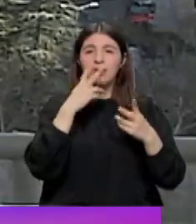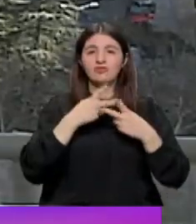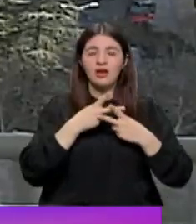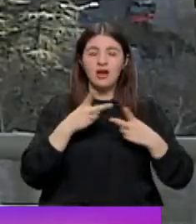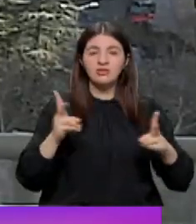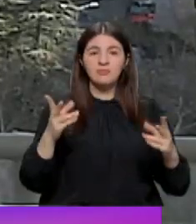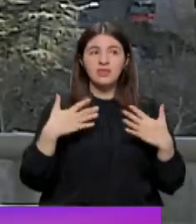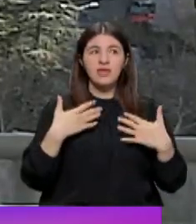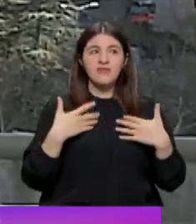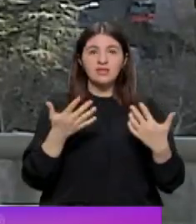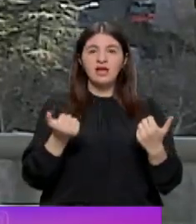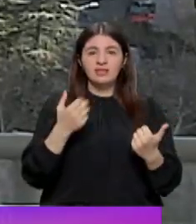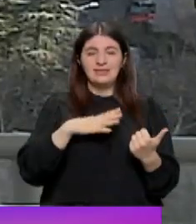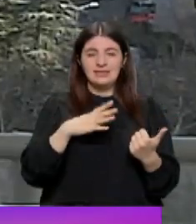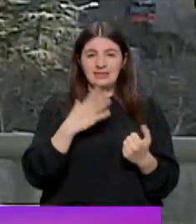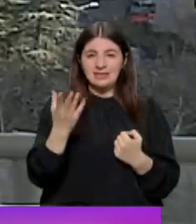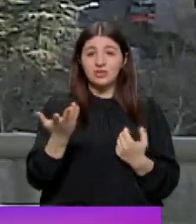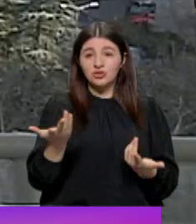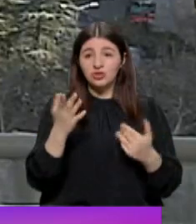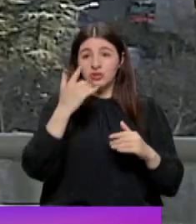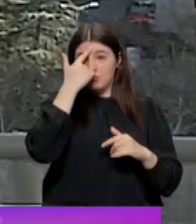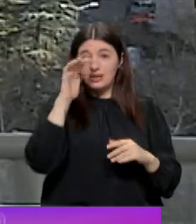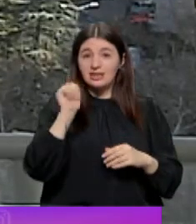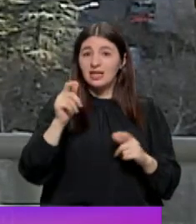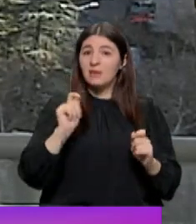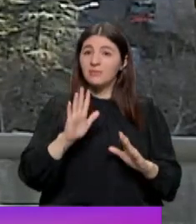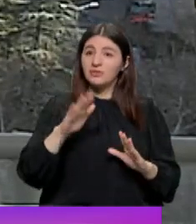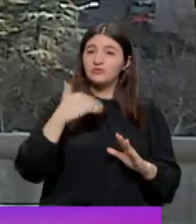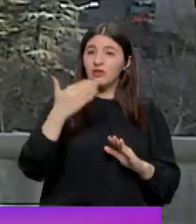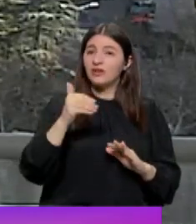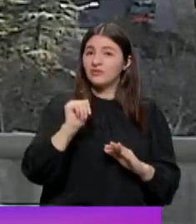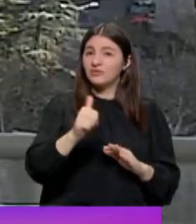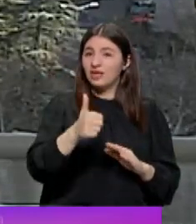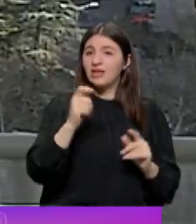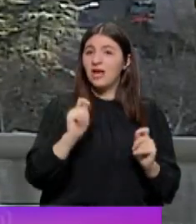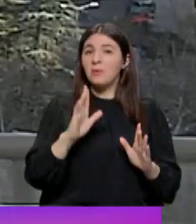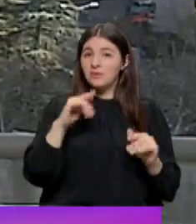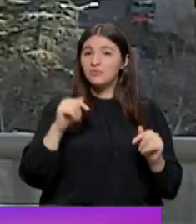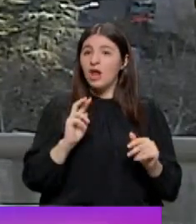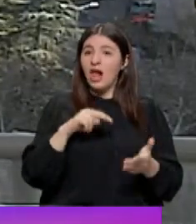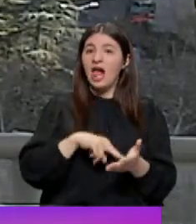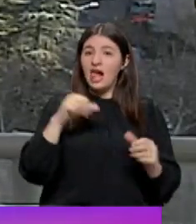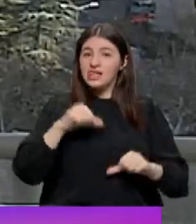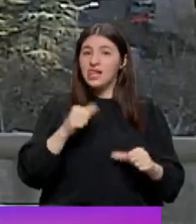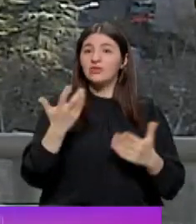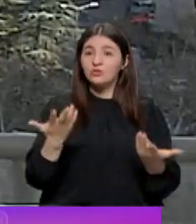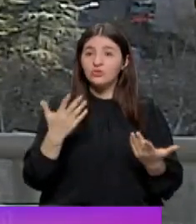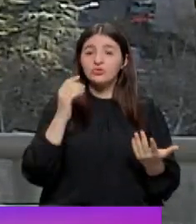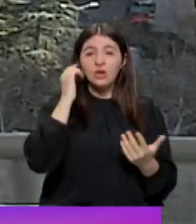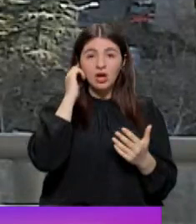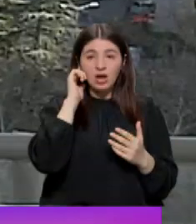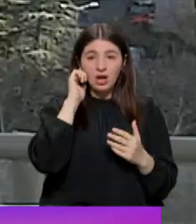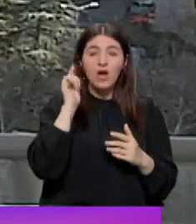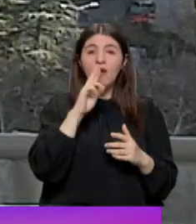açalım, bir nefes alın istedik. Çünkü belki yarın yapamayız, sonraki günlerde de yapamayız, buraya çıkamayız. Çünkü